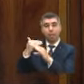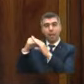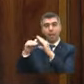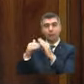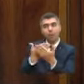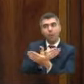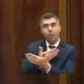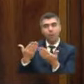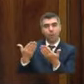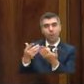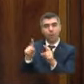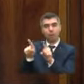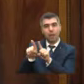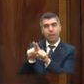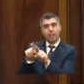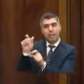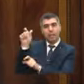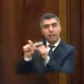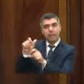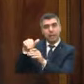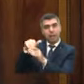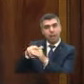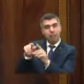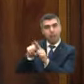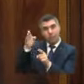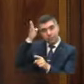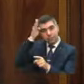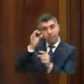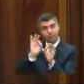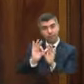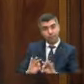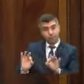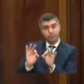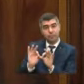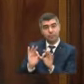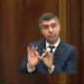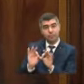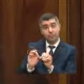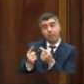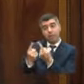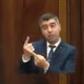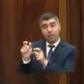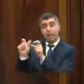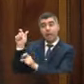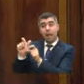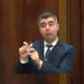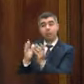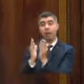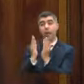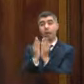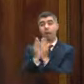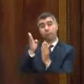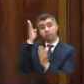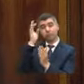أمنوا بالانتخابات هي كون النخب الحزبية تفتقد للكفاءة، أو أن التكنوقراط هم الكفاءات التي